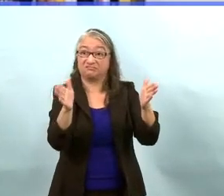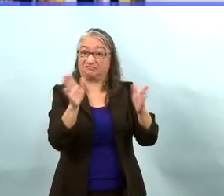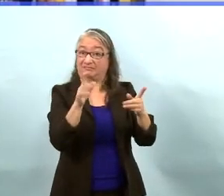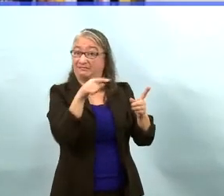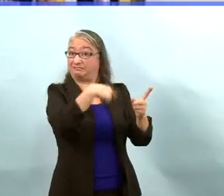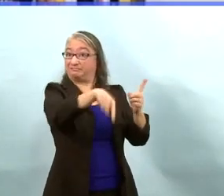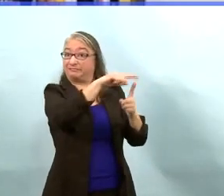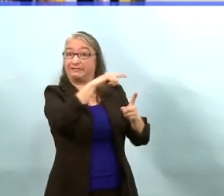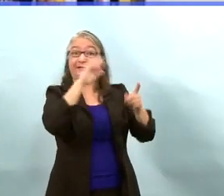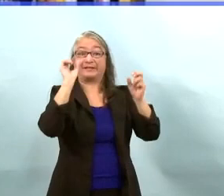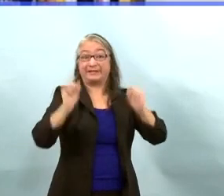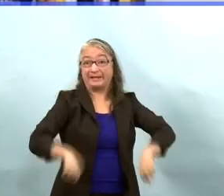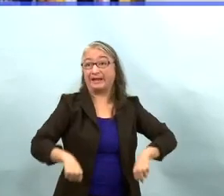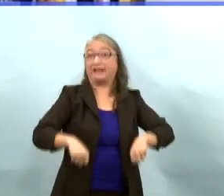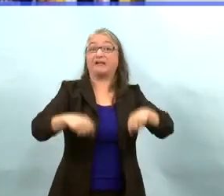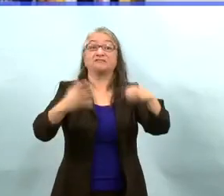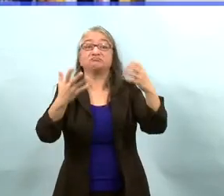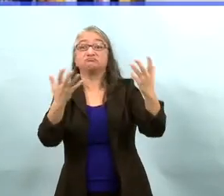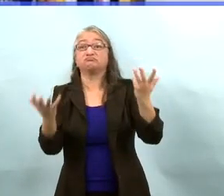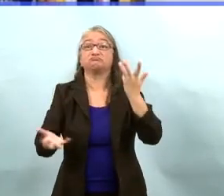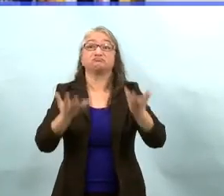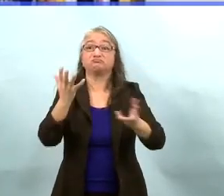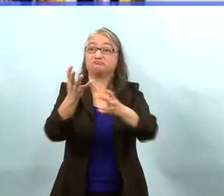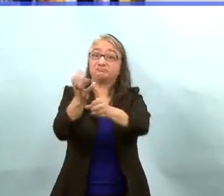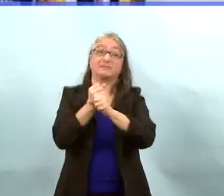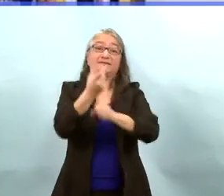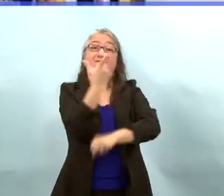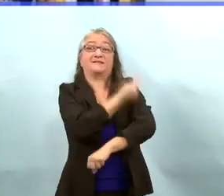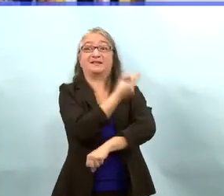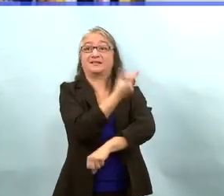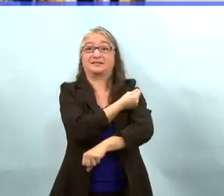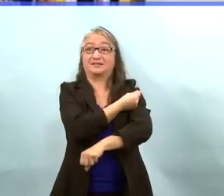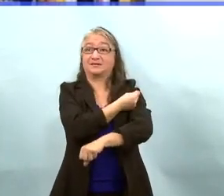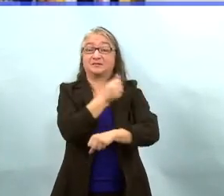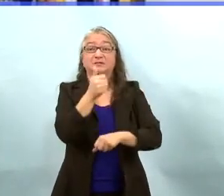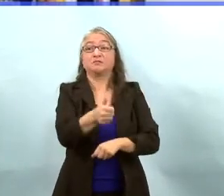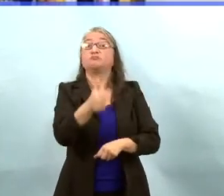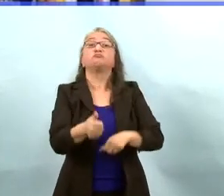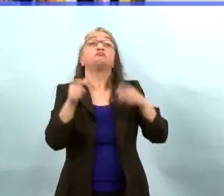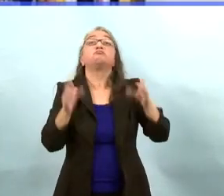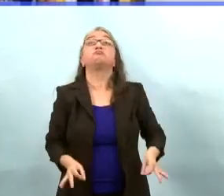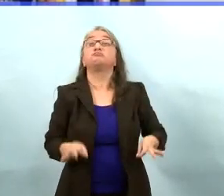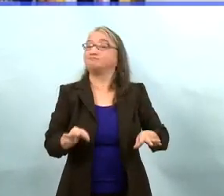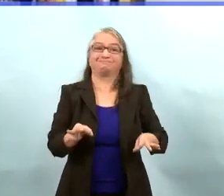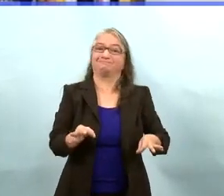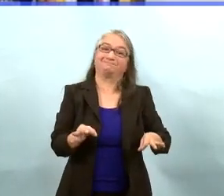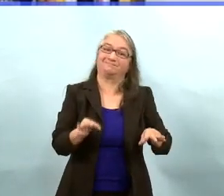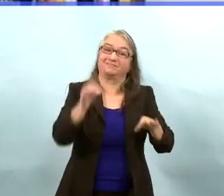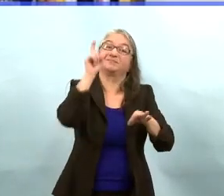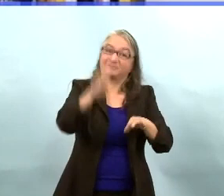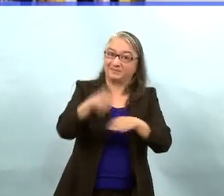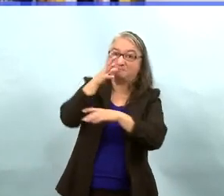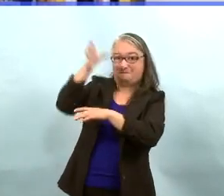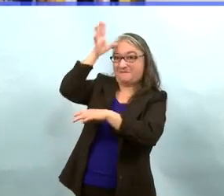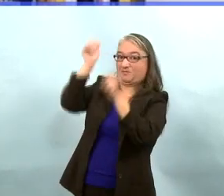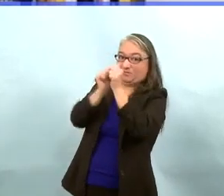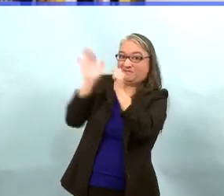n'ont en fait pas l'option de choisir le vaccin même. C'est typiquement une décision qui est prise pour eux. Donc, on veut être très